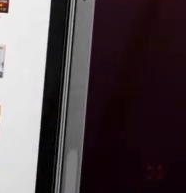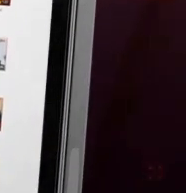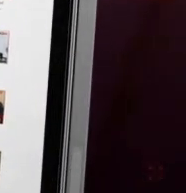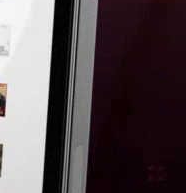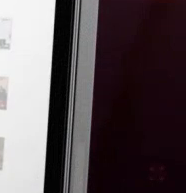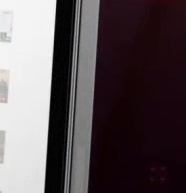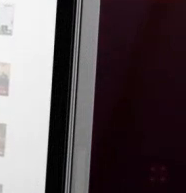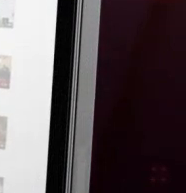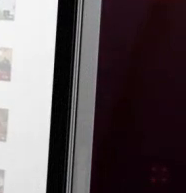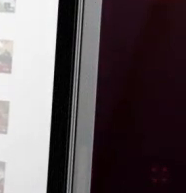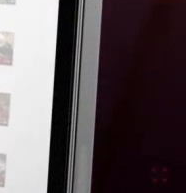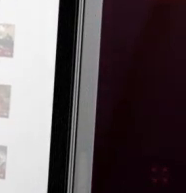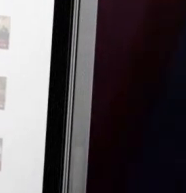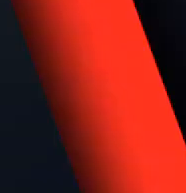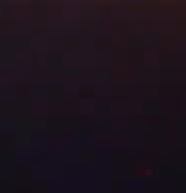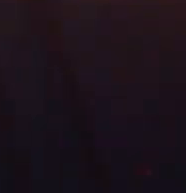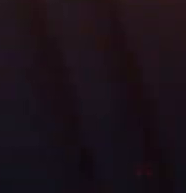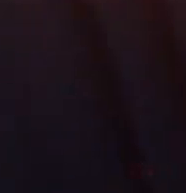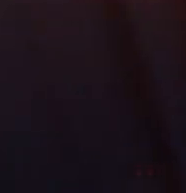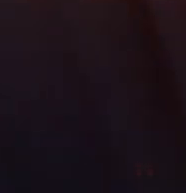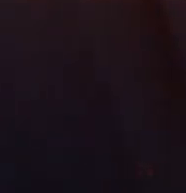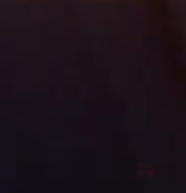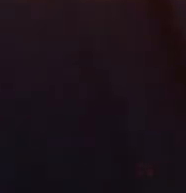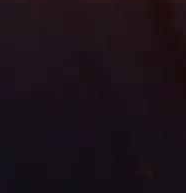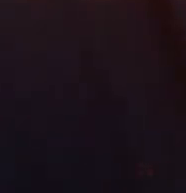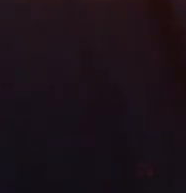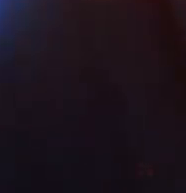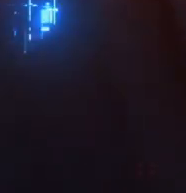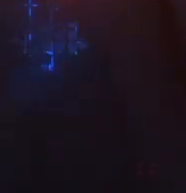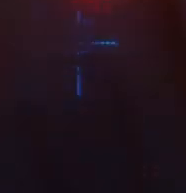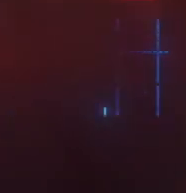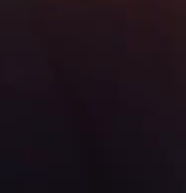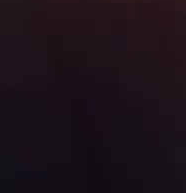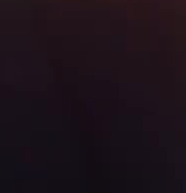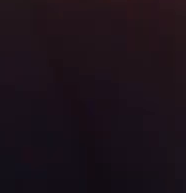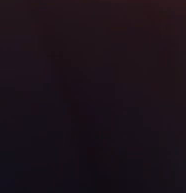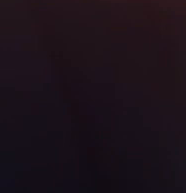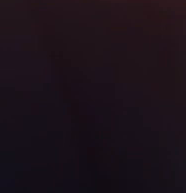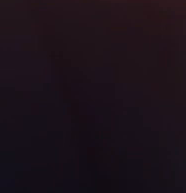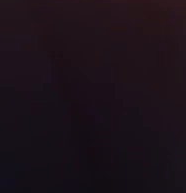අදම subscribe කරන්න. News First ජනතාව සමඟ